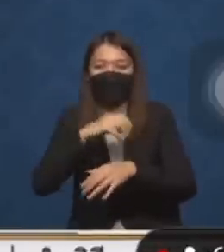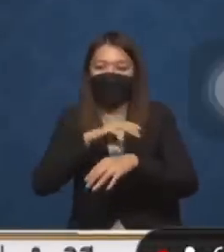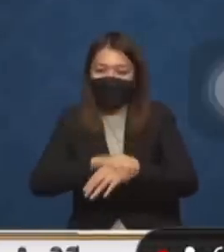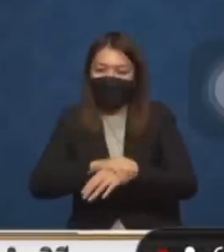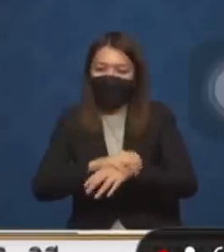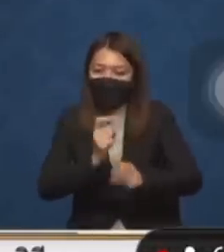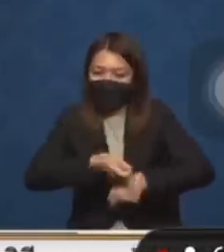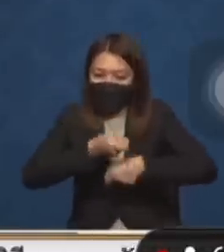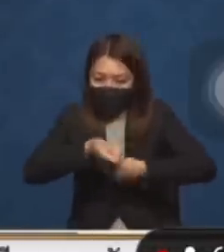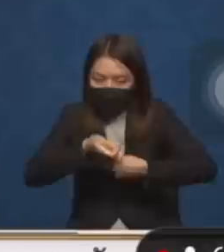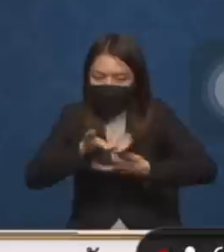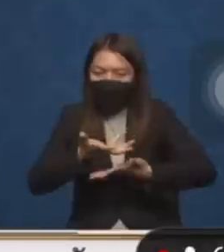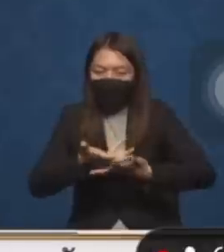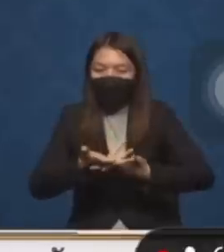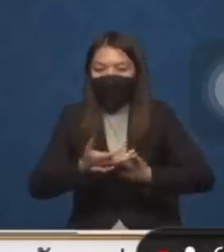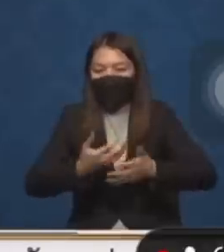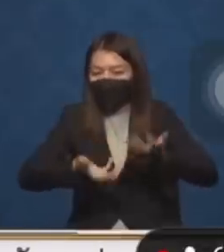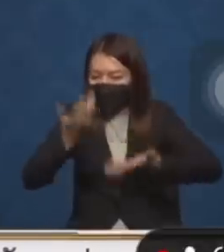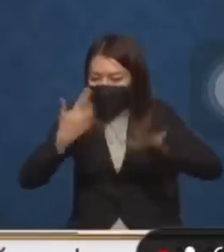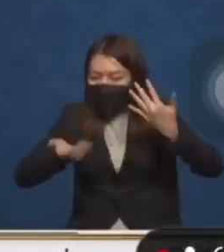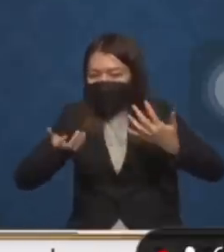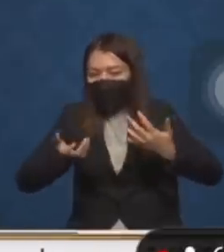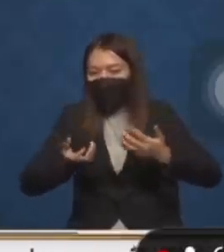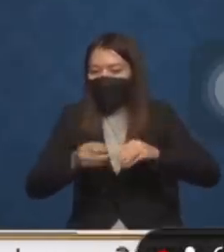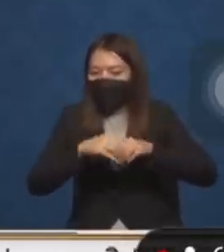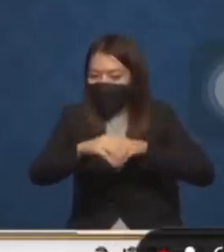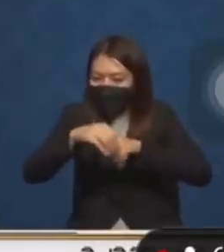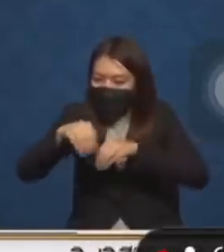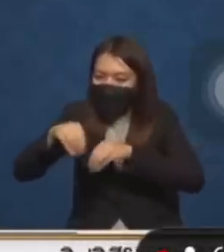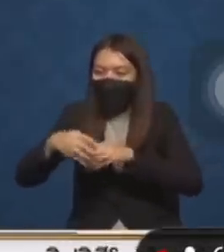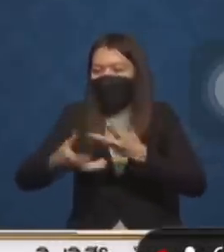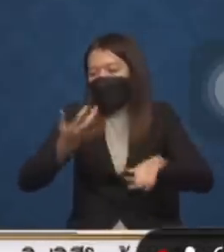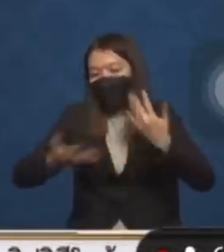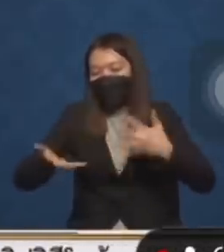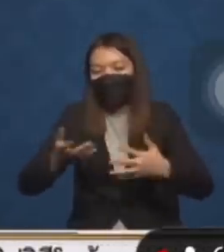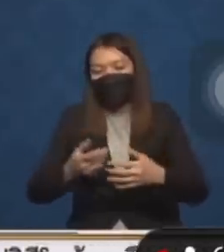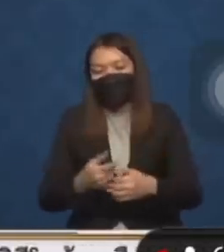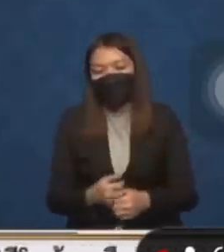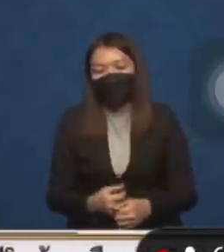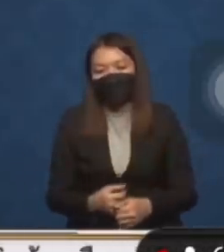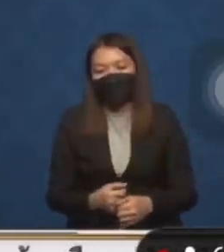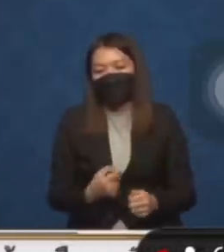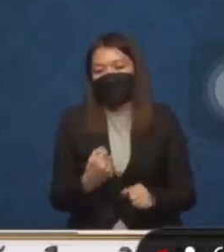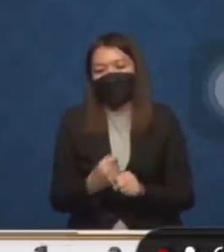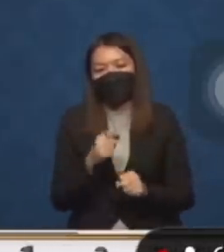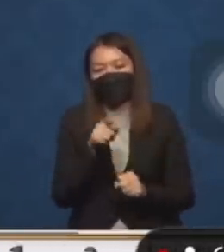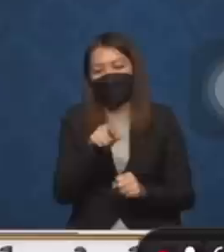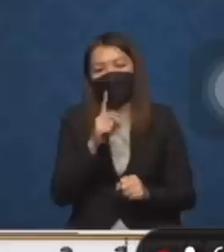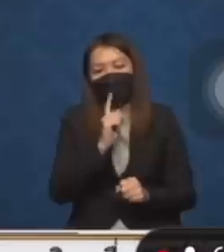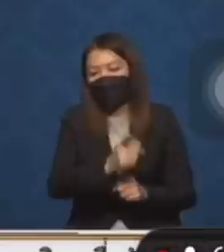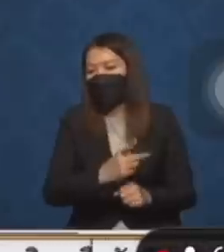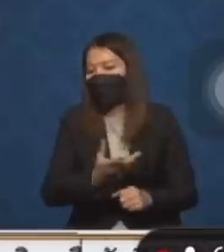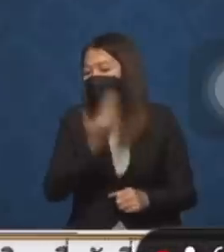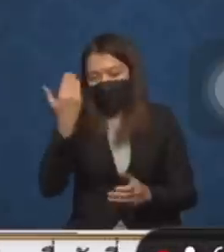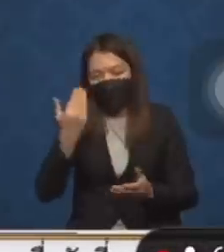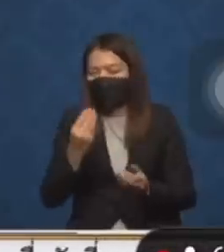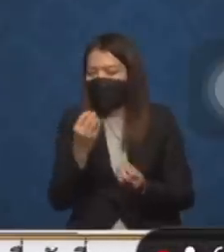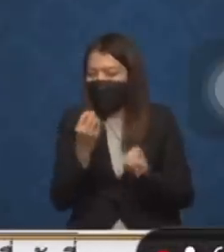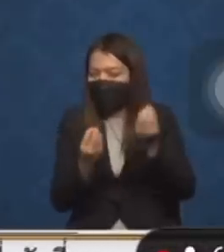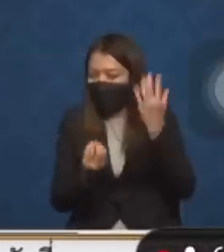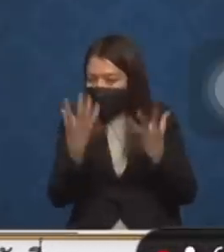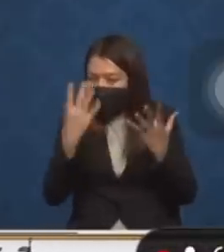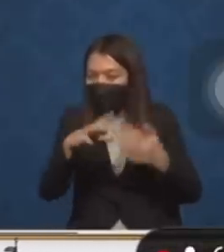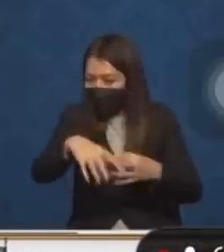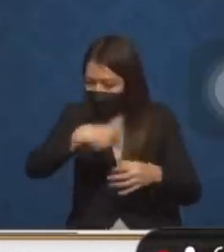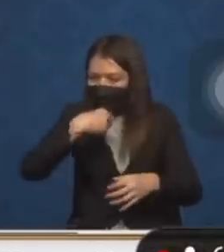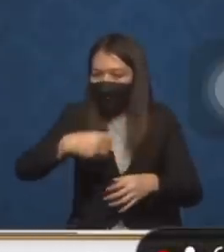รรายย่อยหรือถอนทำลายผลผลิทางกเกษตรและดำนิคดี โดยอ้างว่าจะทวงคืนผนป่าทั้ทเคย